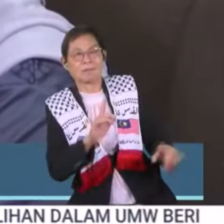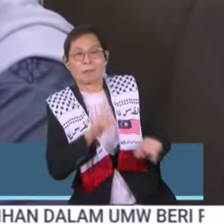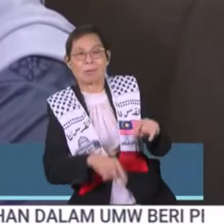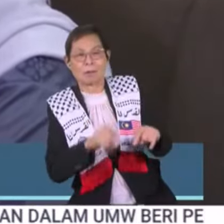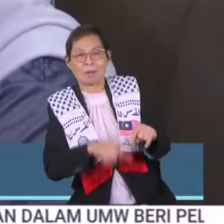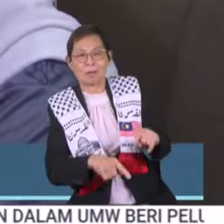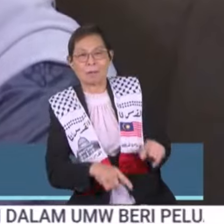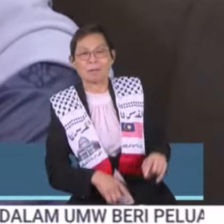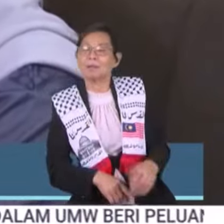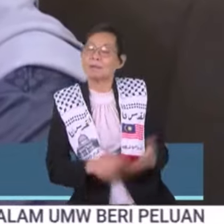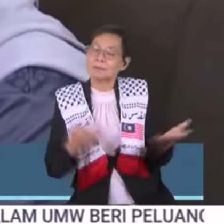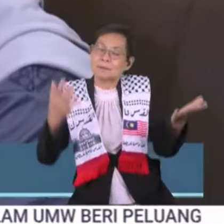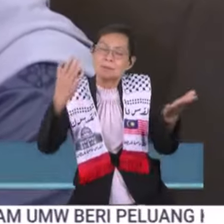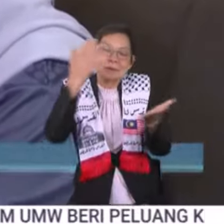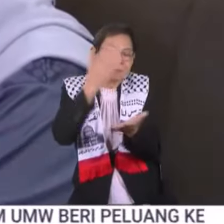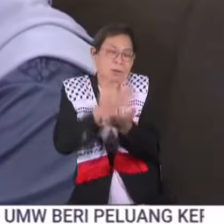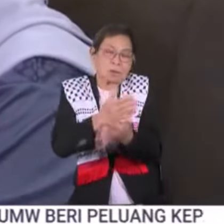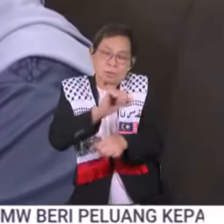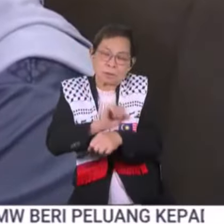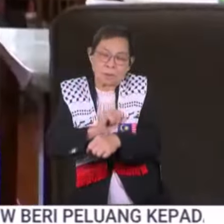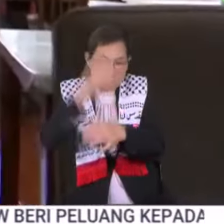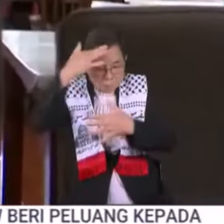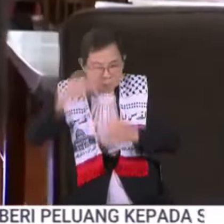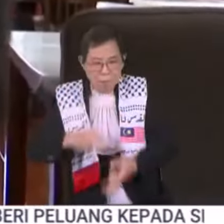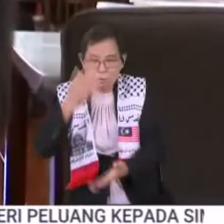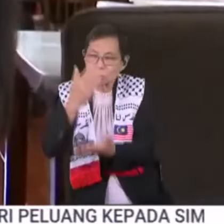Jadi masa tu saya berhenti. Tak boleh kata dia decide berhenti lah.